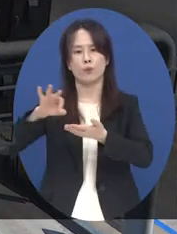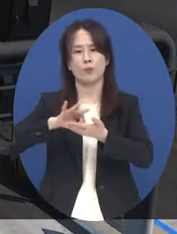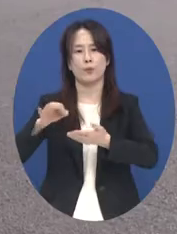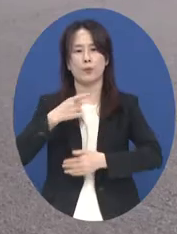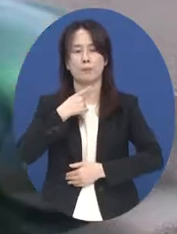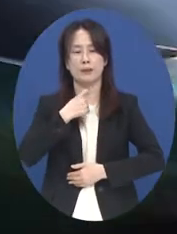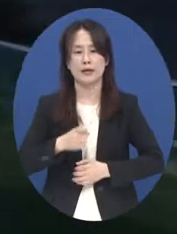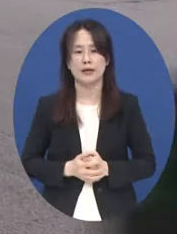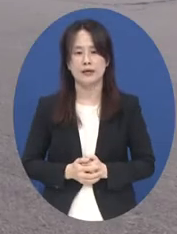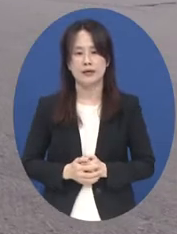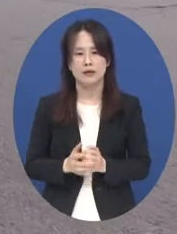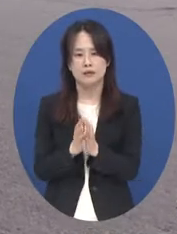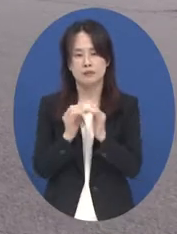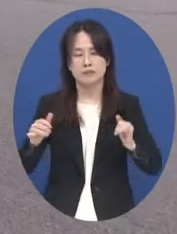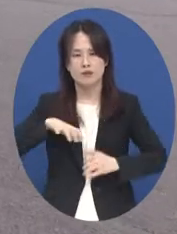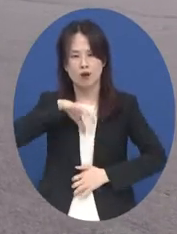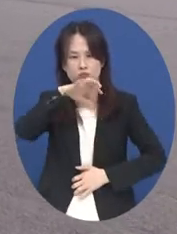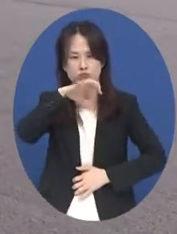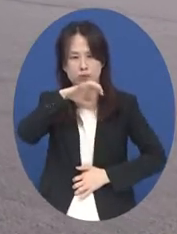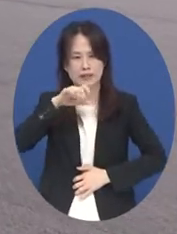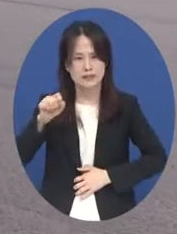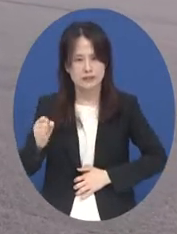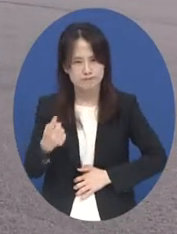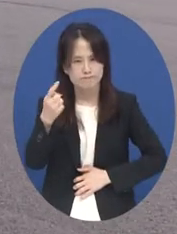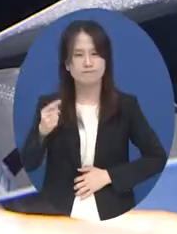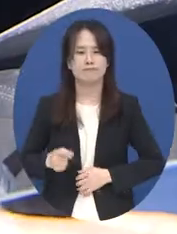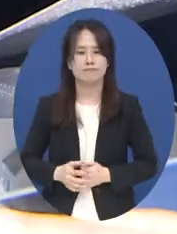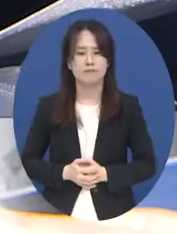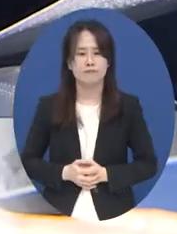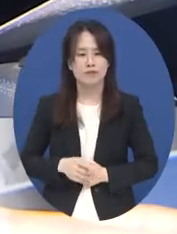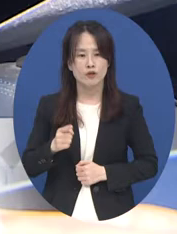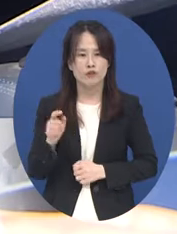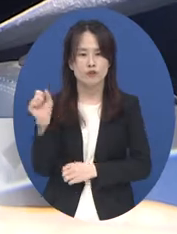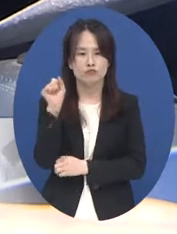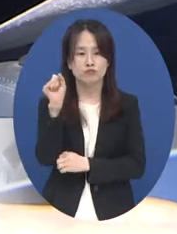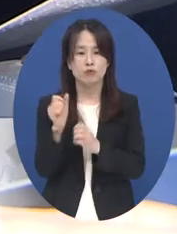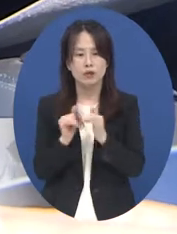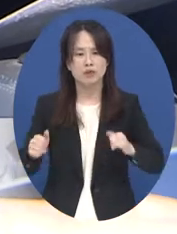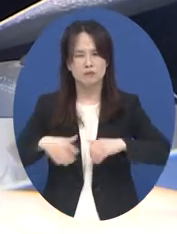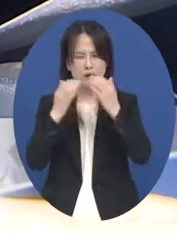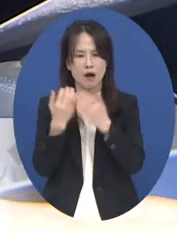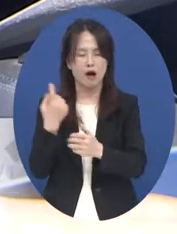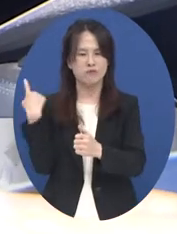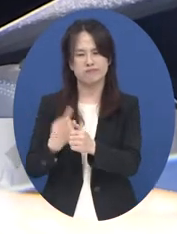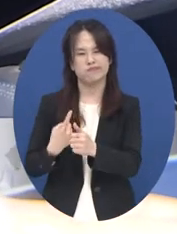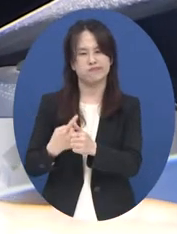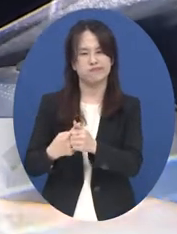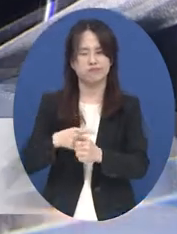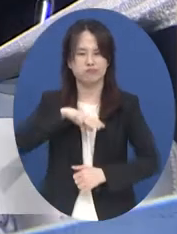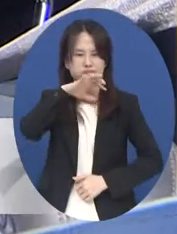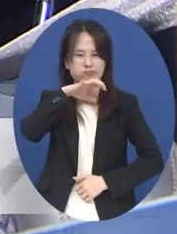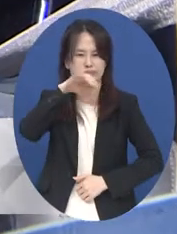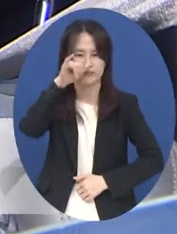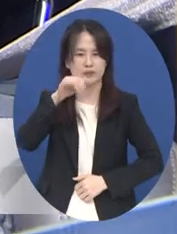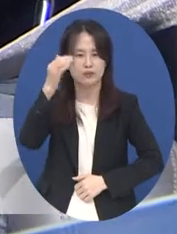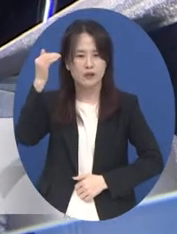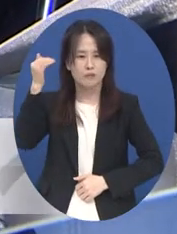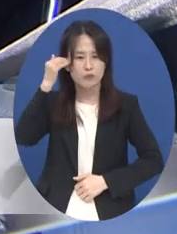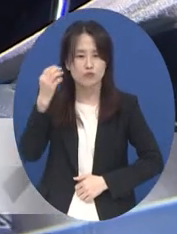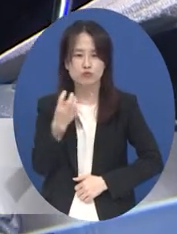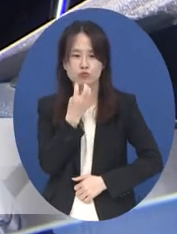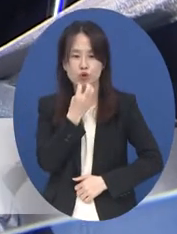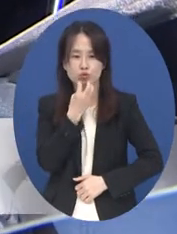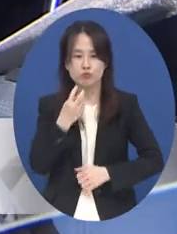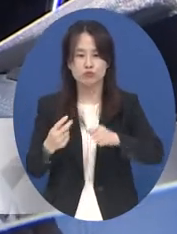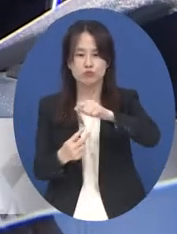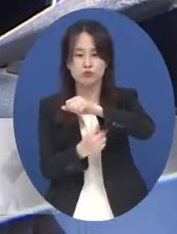셈입니다. 시민들의 원성을 샀던 이유입니다. 여기 지나다니는 사람은 다 욕하면서 다니지. 대한민국의 저